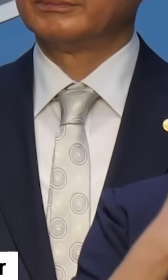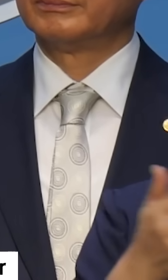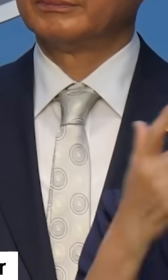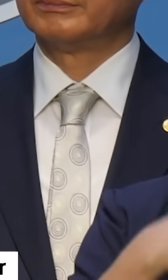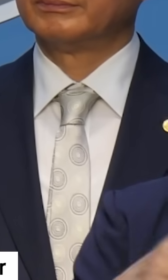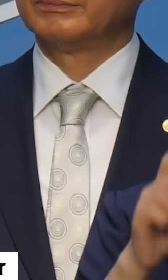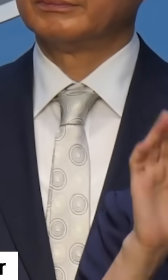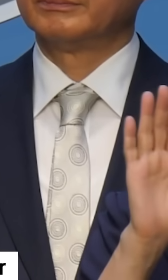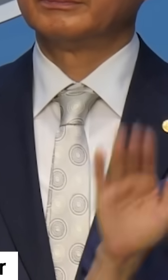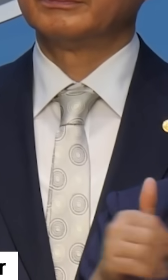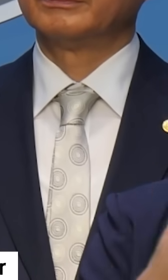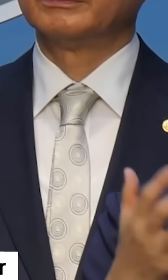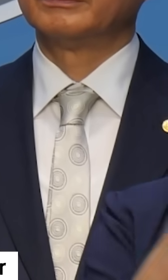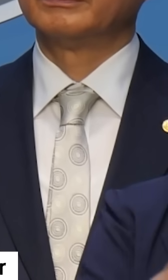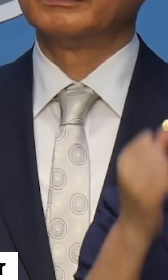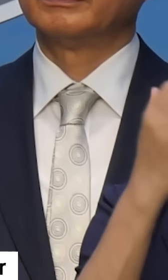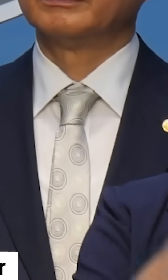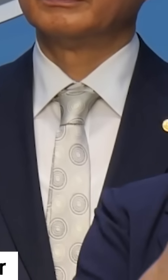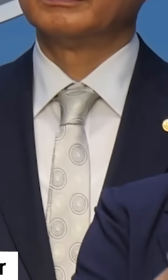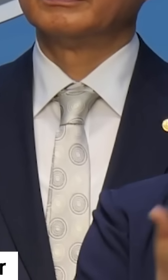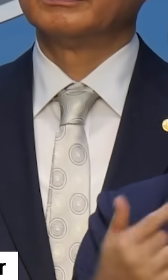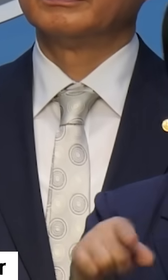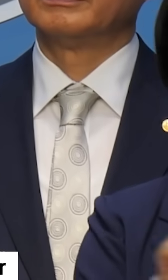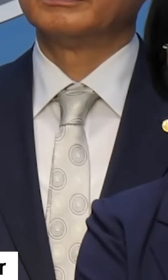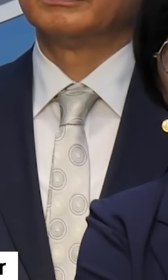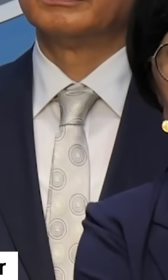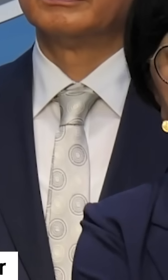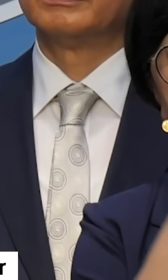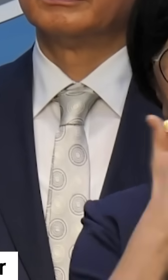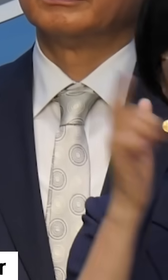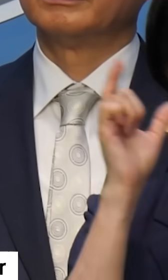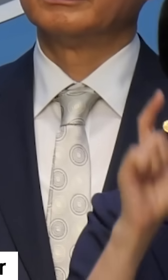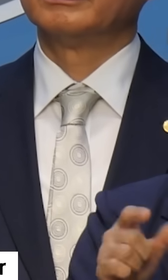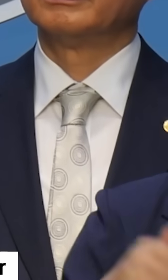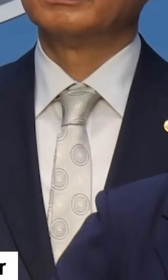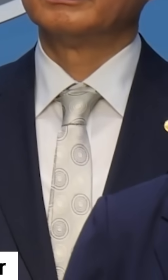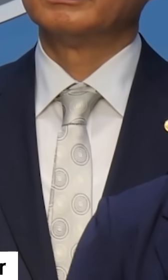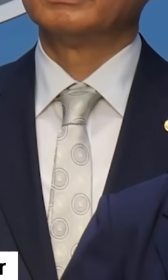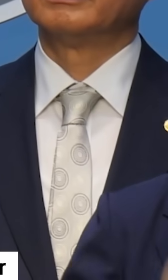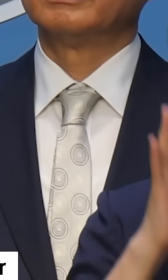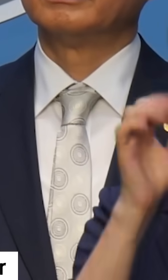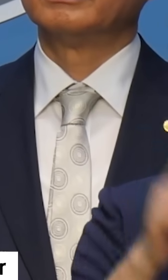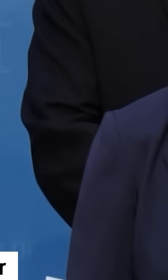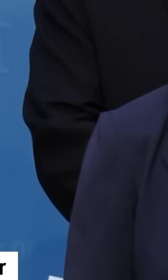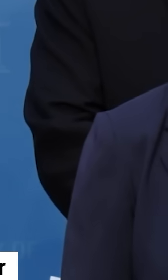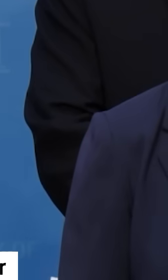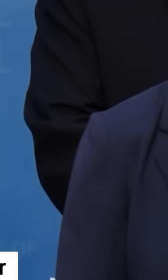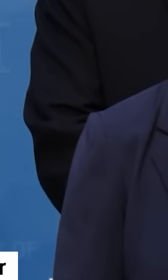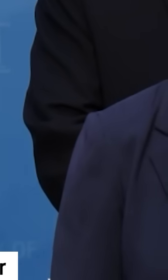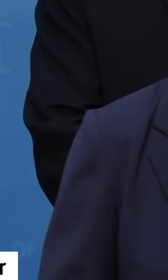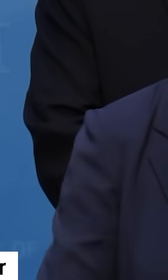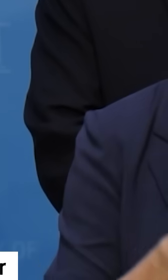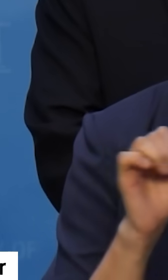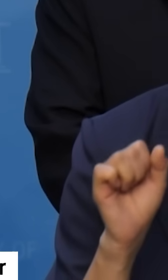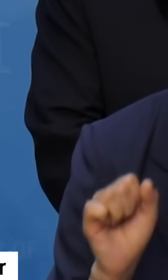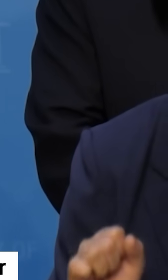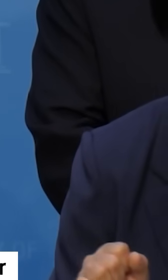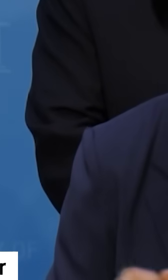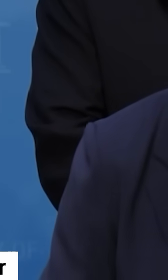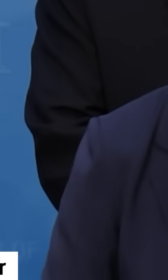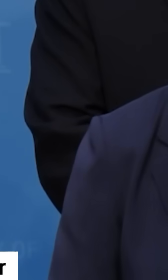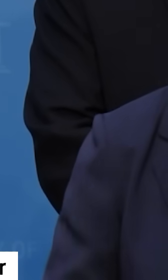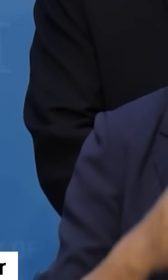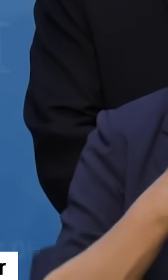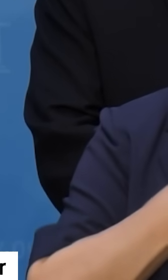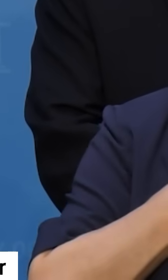이상 뺏을 것이 아니라 무엇을 함께 줄 수 있는지를 고민하여 주시길 간절히 촉구합니다. 자, 안녕하십니까.